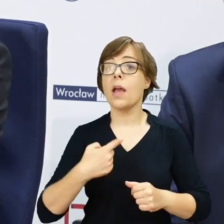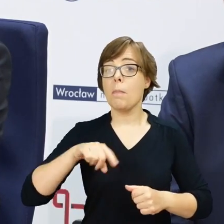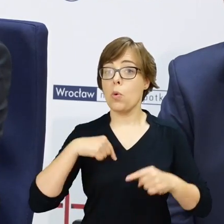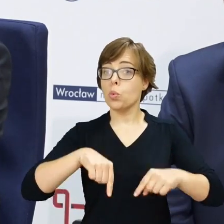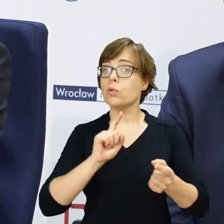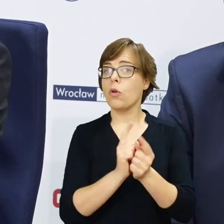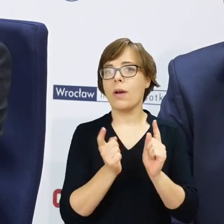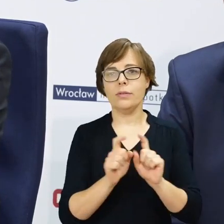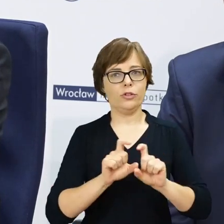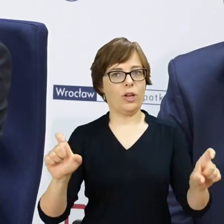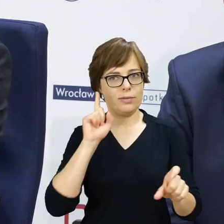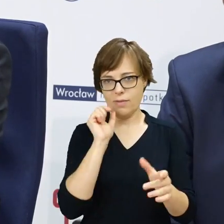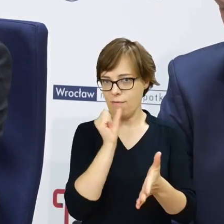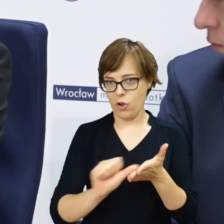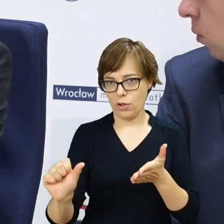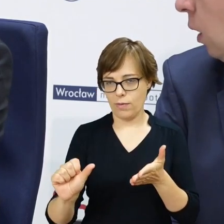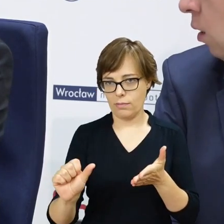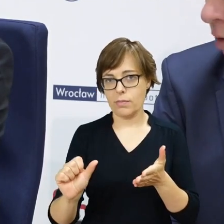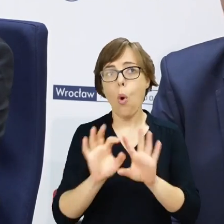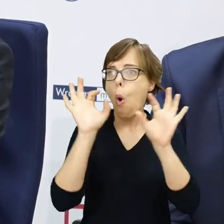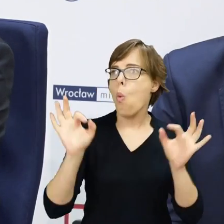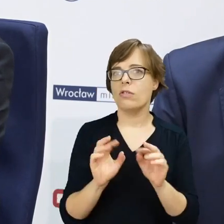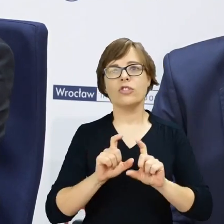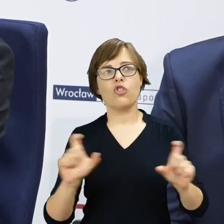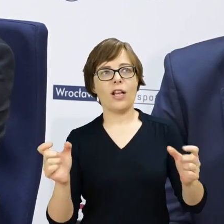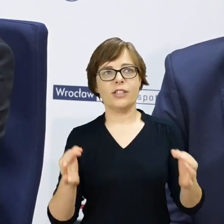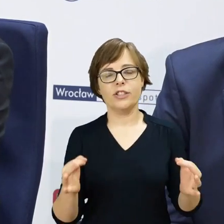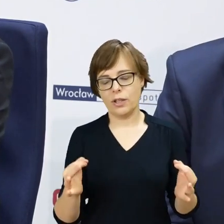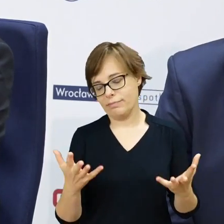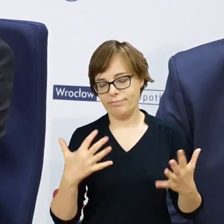i w burzliwych czasach, a